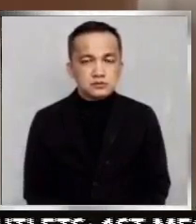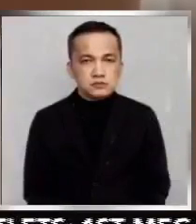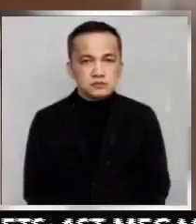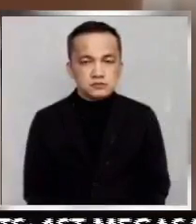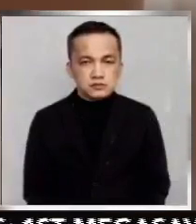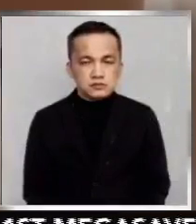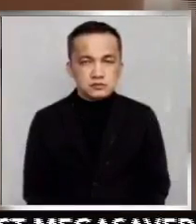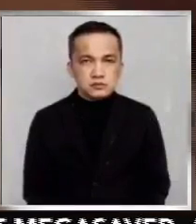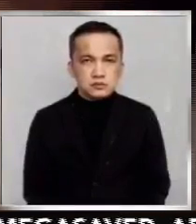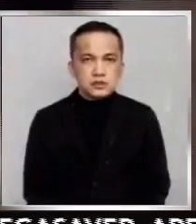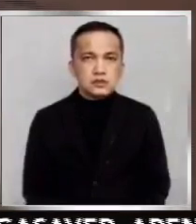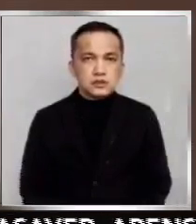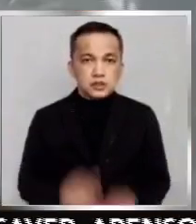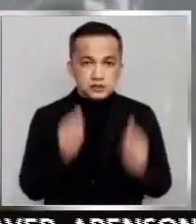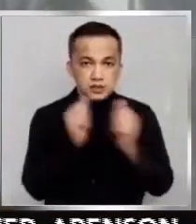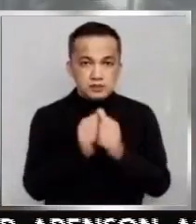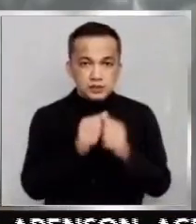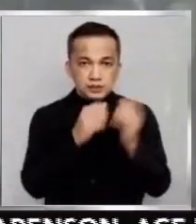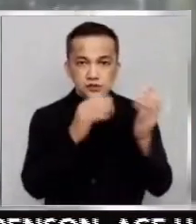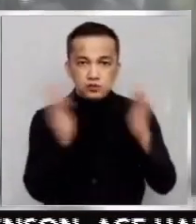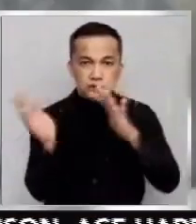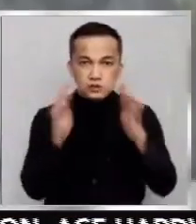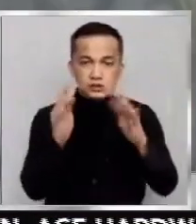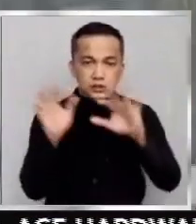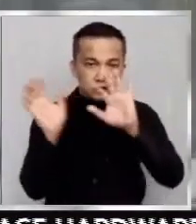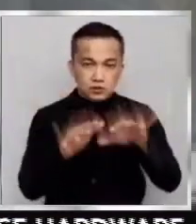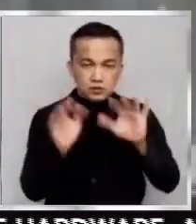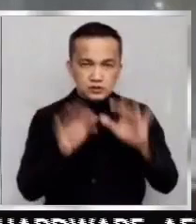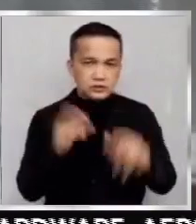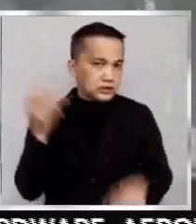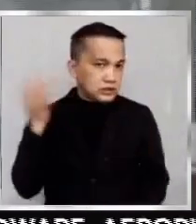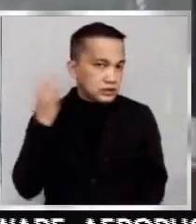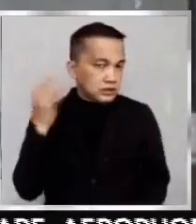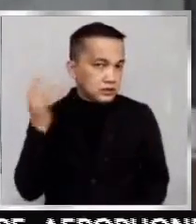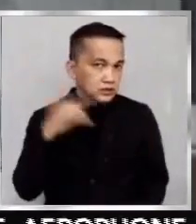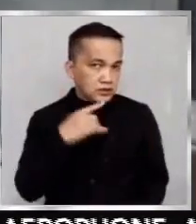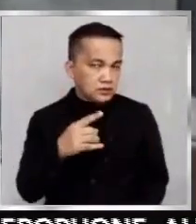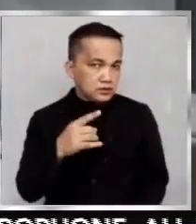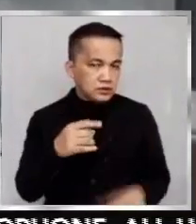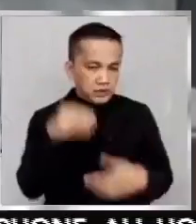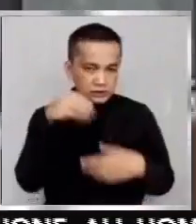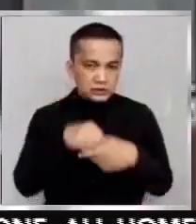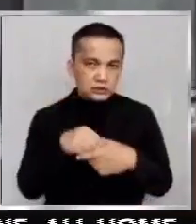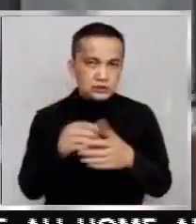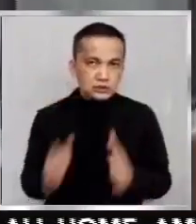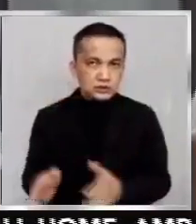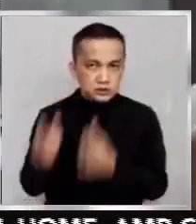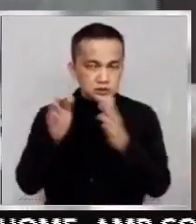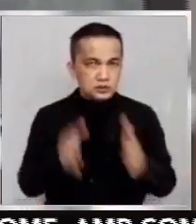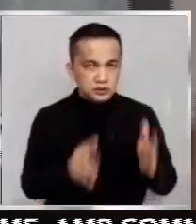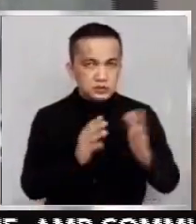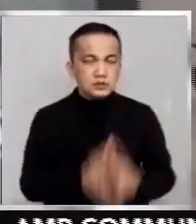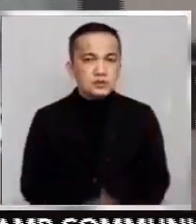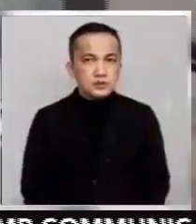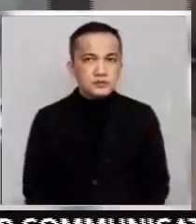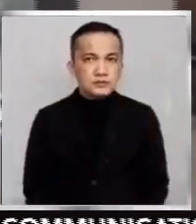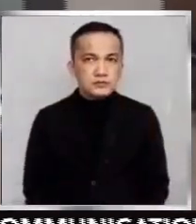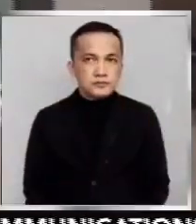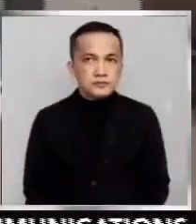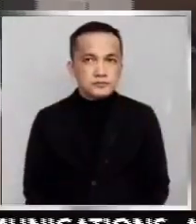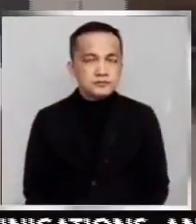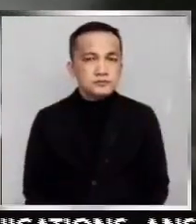Kakambal ng hangin ang lakas ng ulan at dinig ang pananalasa hanggang sa loob ng mga establisimiento.